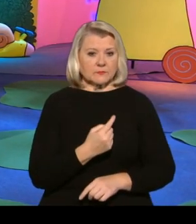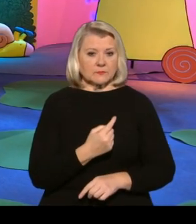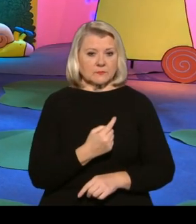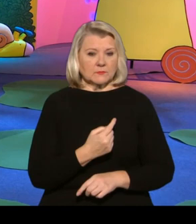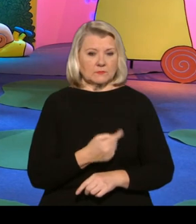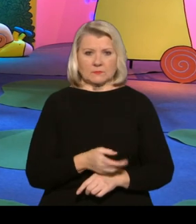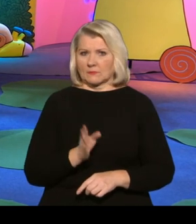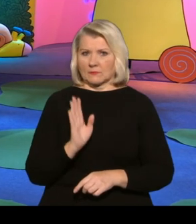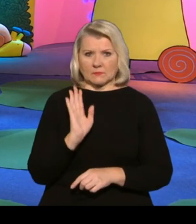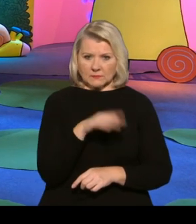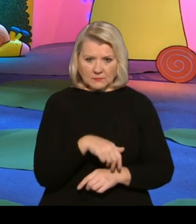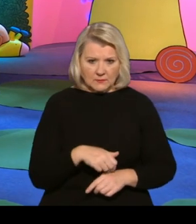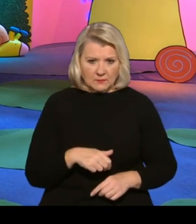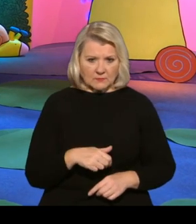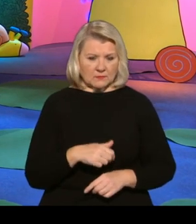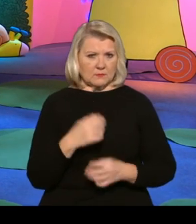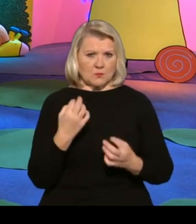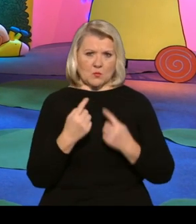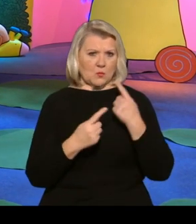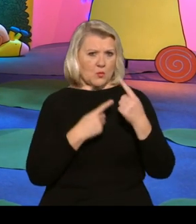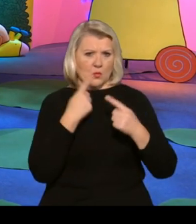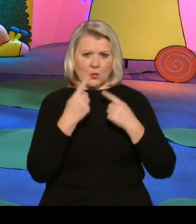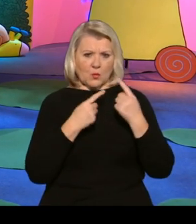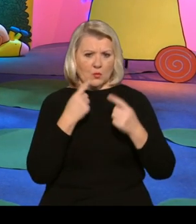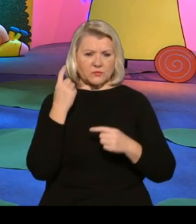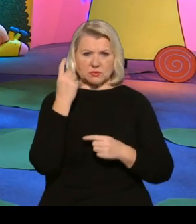tě, jaká